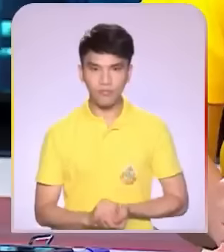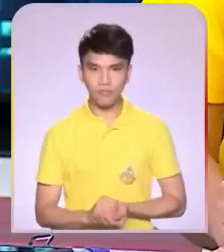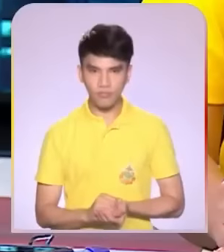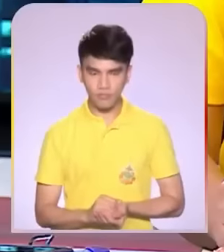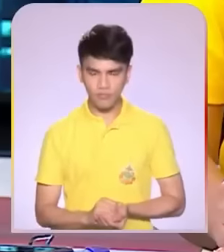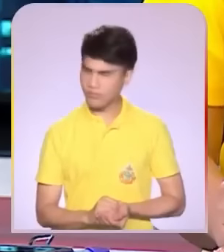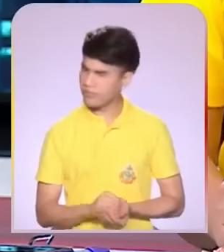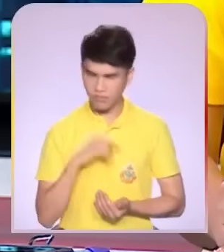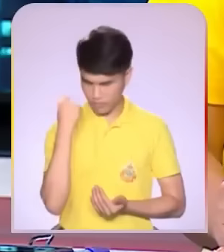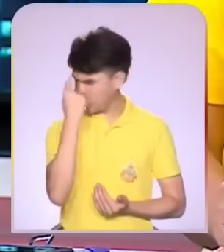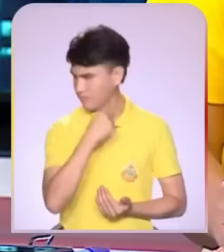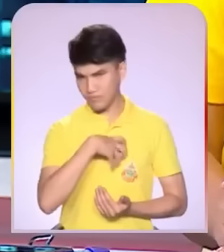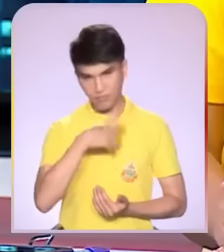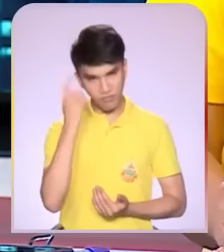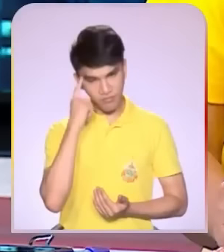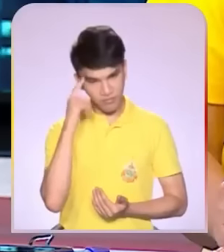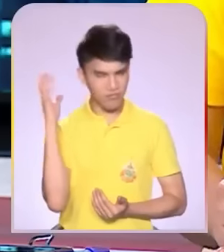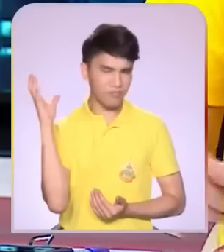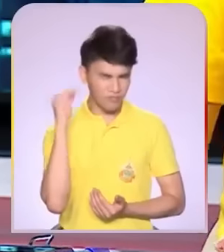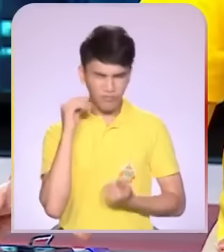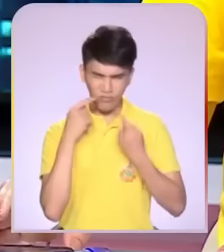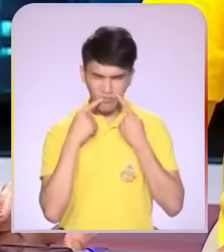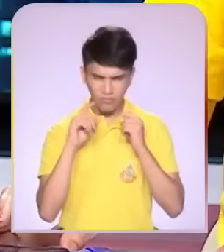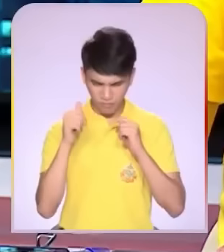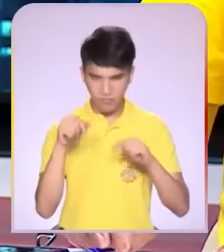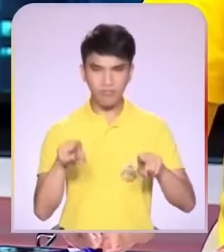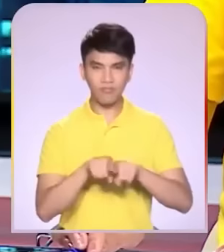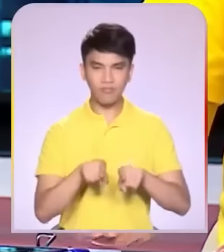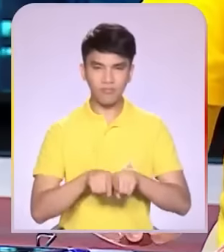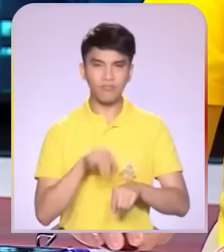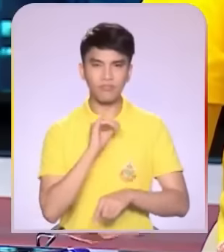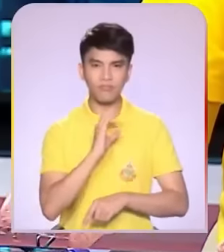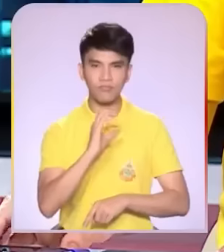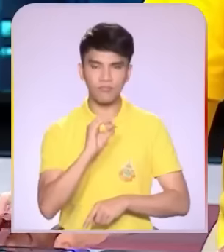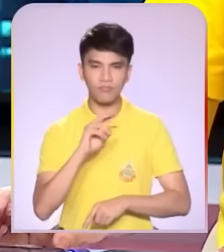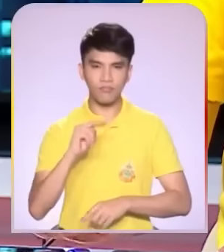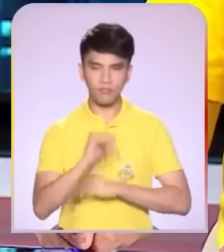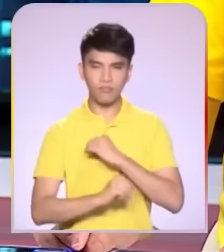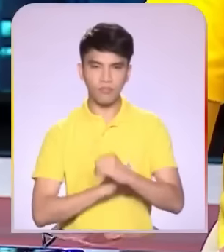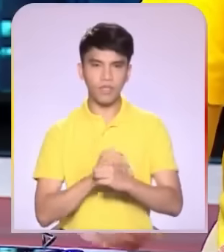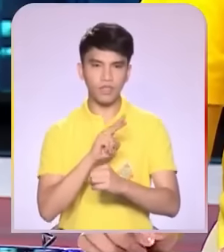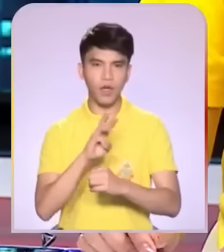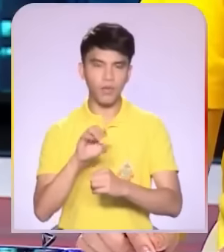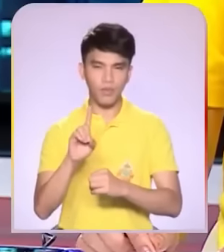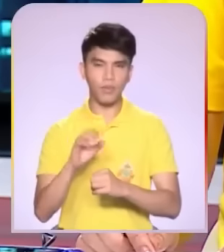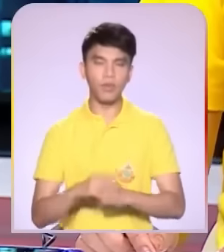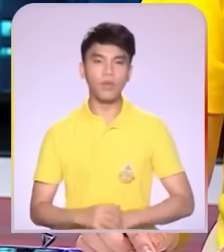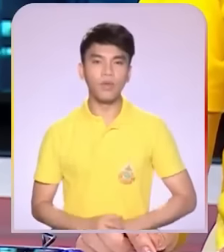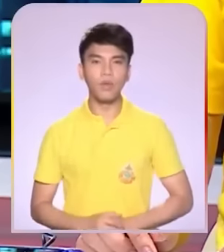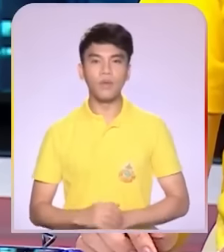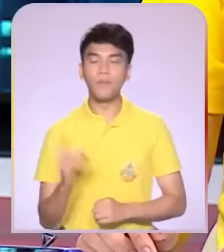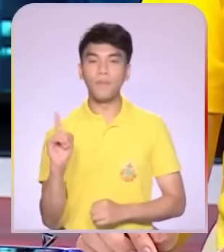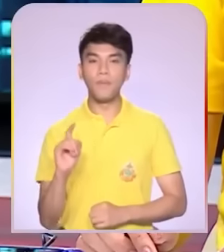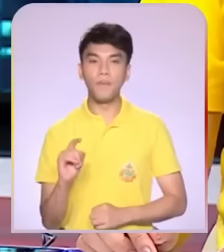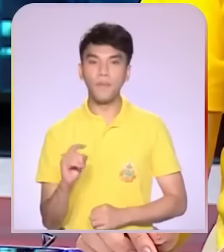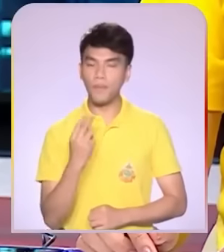ประทีปนี้หรือเปล่า ได้ฟังจากท่านแหละ เดี๋ยวจะมาไขเลยนะฮะเรื่องนี้ดีไอคอนกรุ๊ปตั้งแต่ปี61แล้วท่านเป็นคนเดินเรื่องนะฮะ